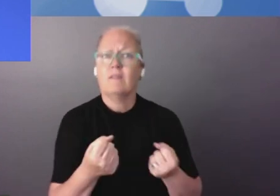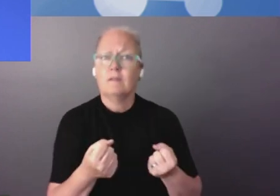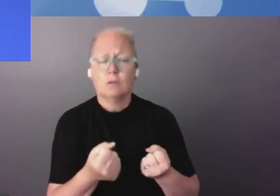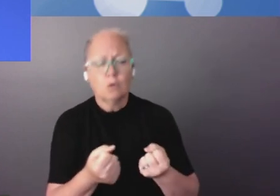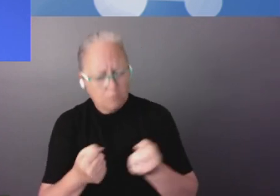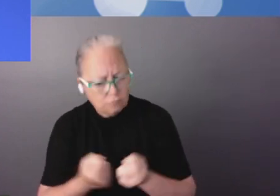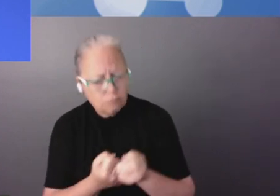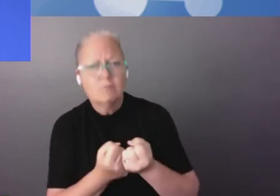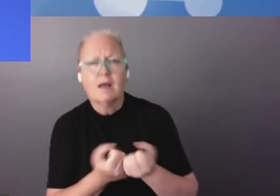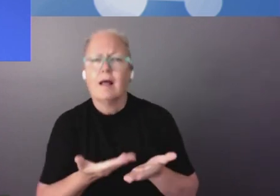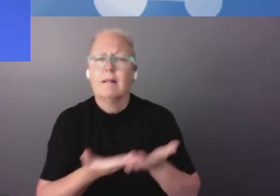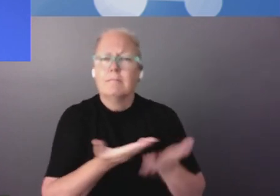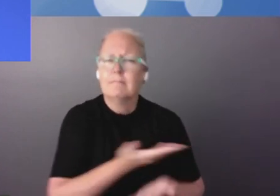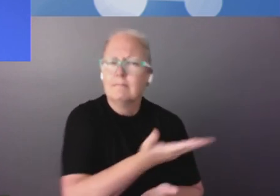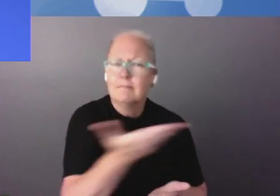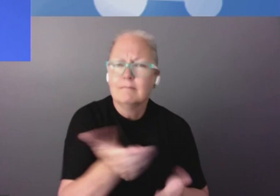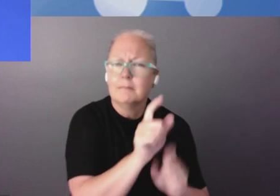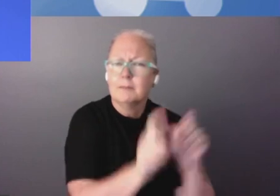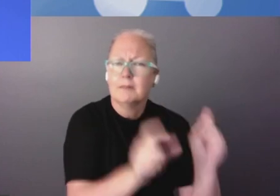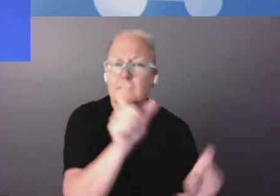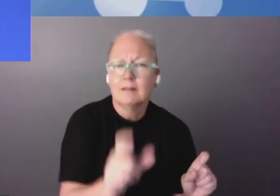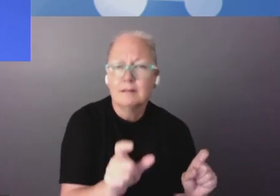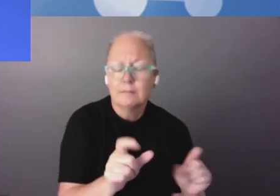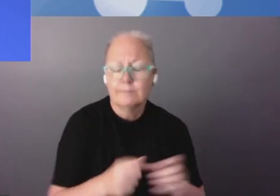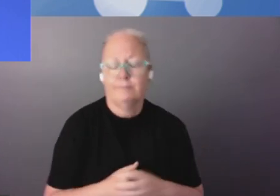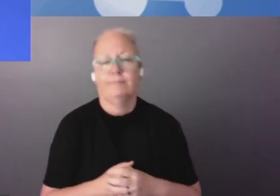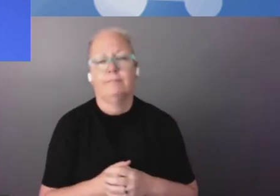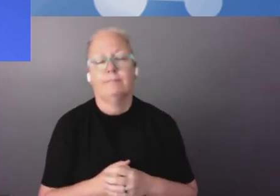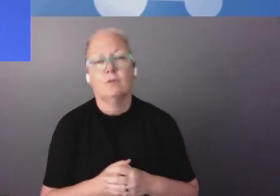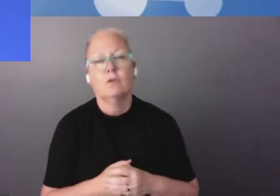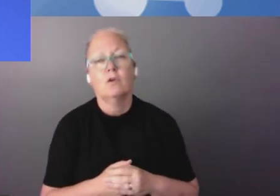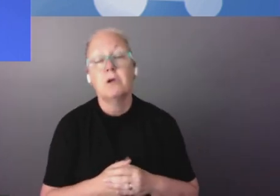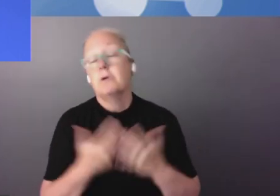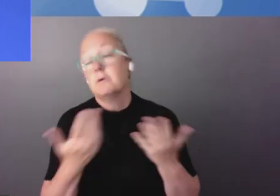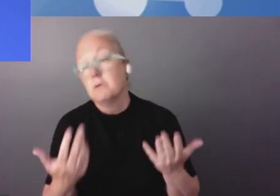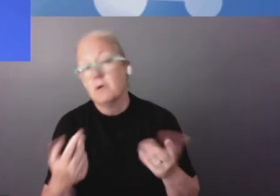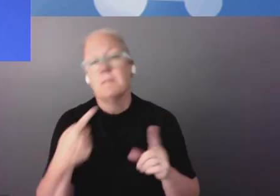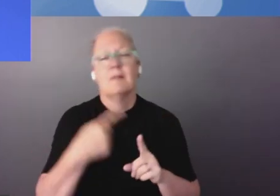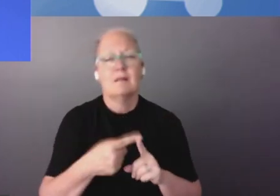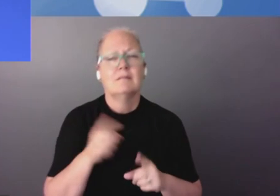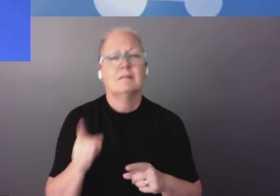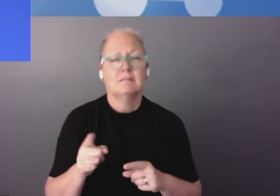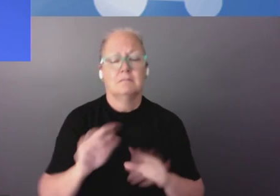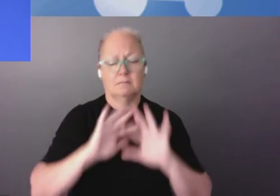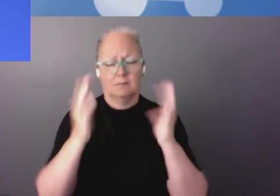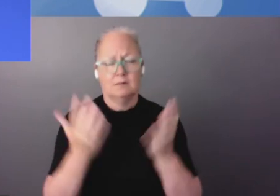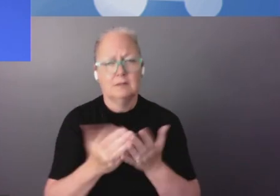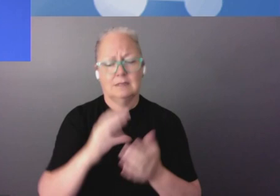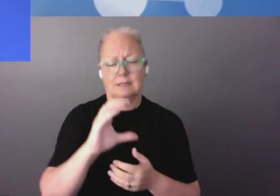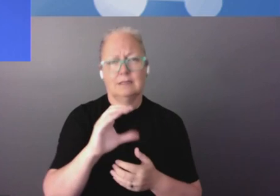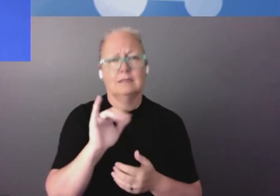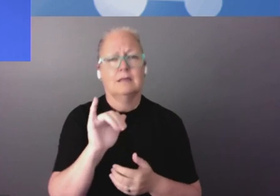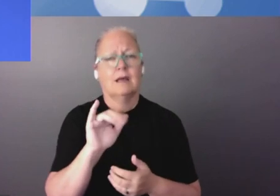hakerskich, coraz większych ataków ze strony różnych państw, gdzie internet jest używany jako